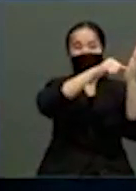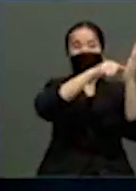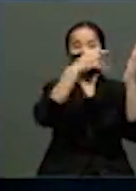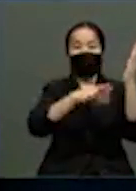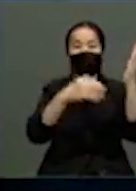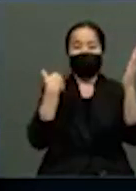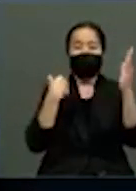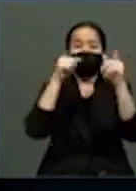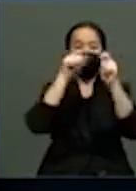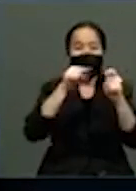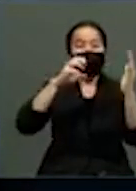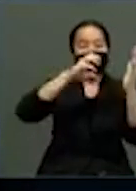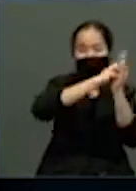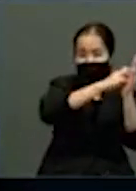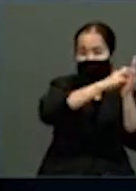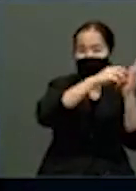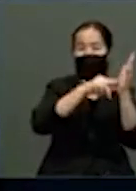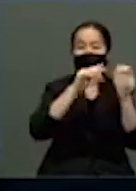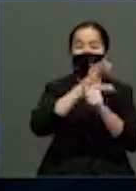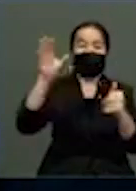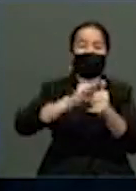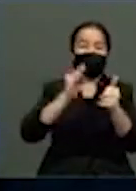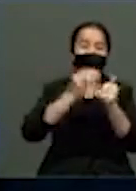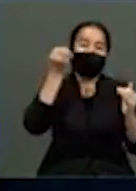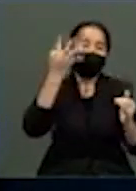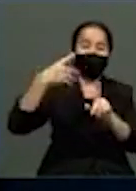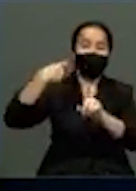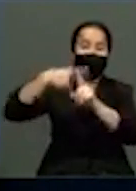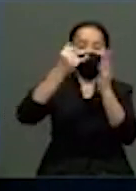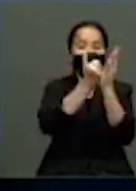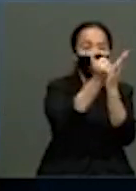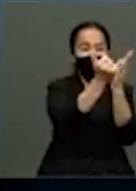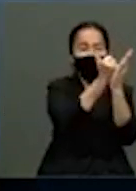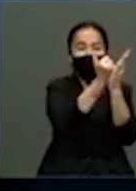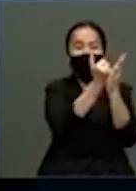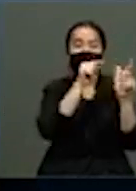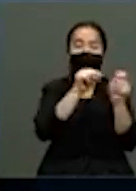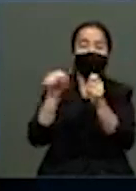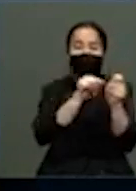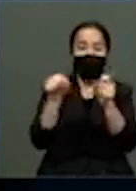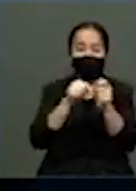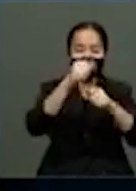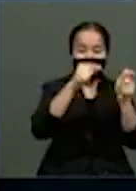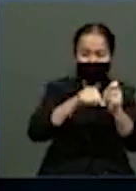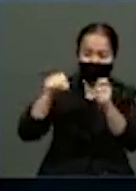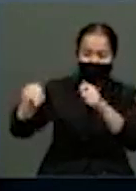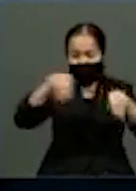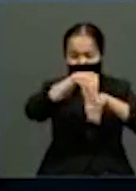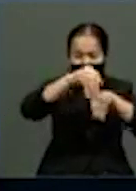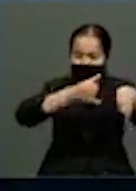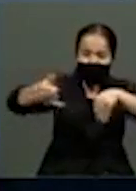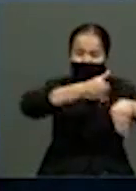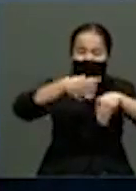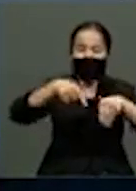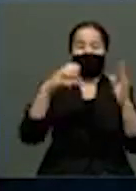ที่มีจำนวนของคนติดเชื้อสูงซึ่งอาจจะมีการข้ามเขตกันไปมาเขาอยู่ใกล้กันหรือเปล่าหรืออะไรยังไงนะครับเป็นกรุงเท